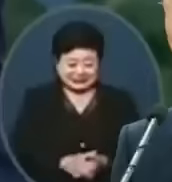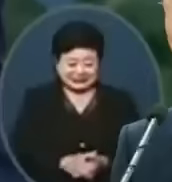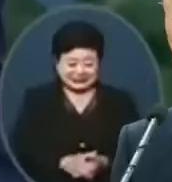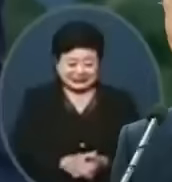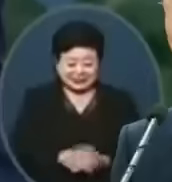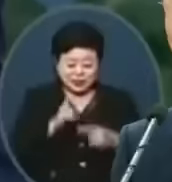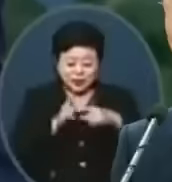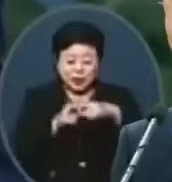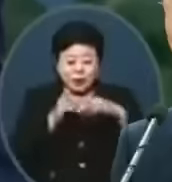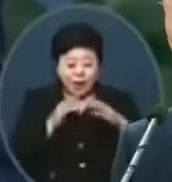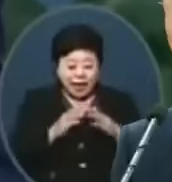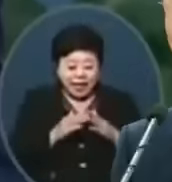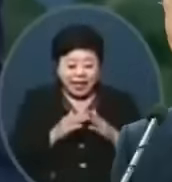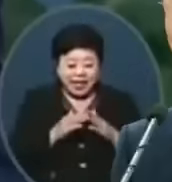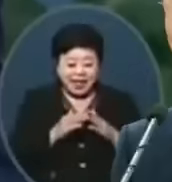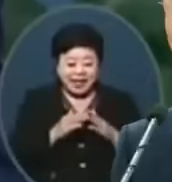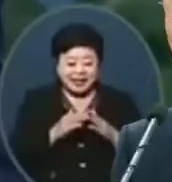교회